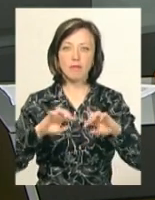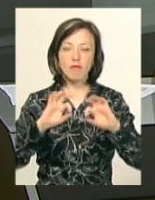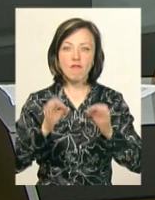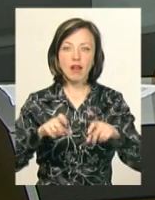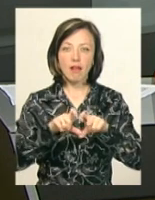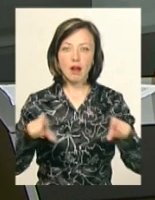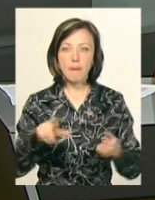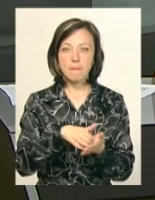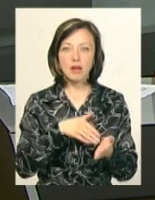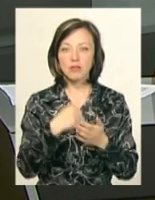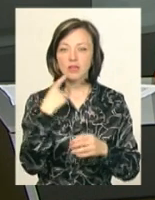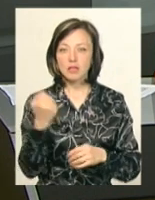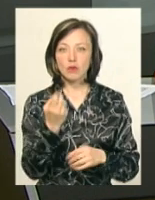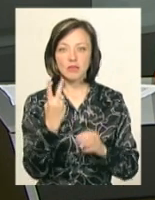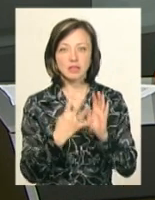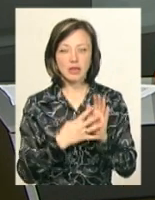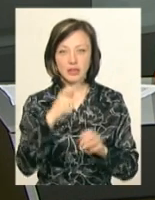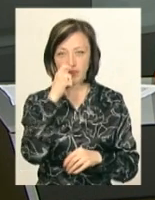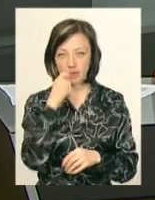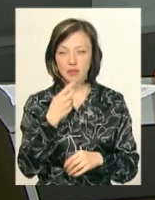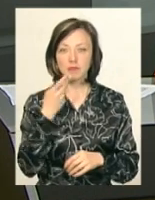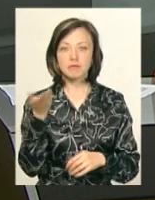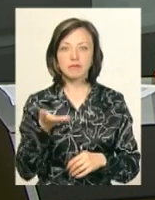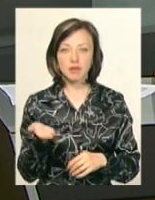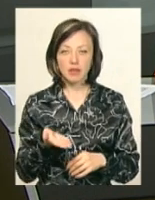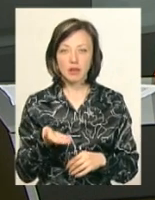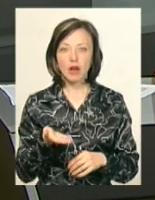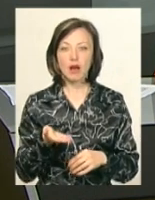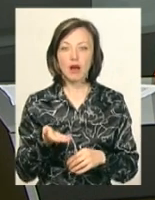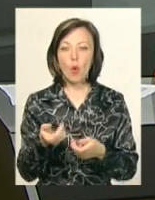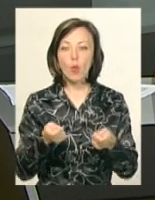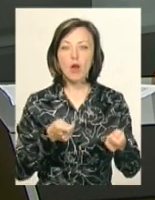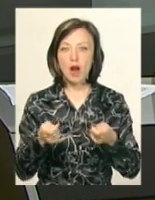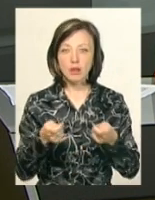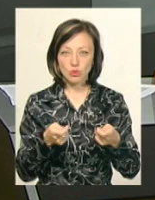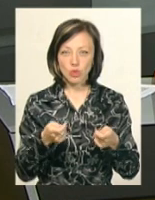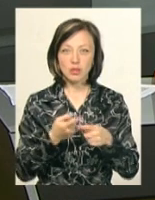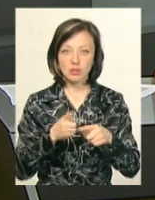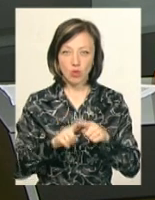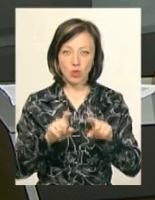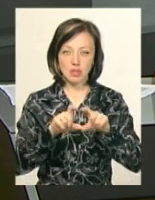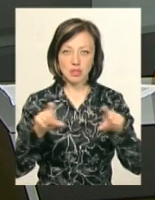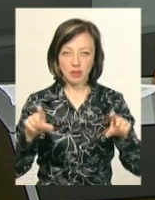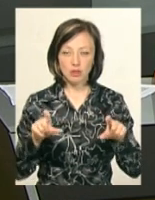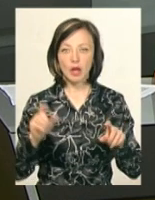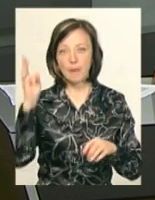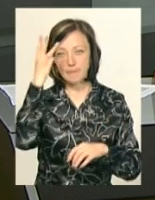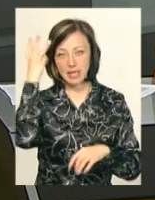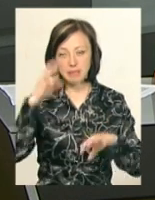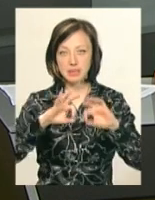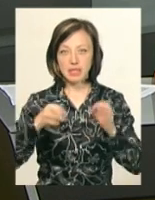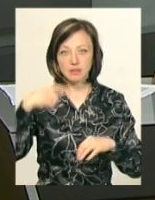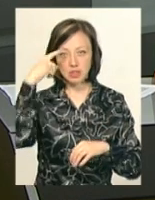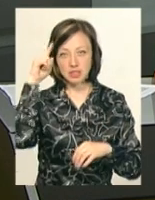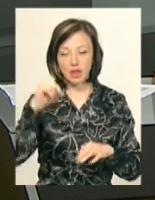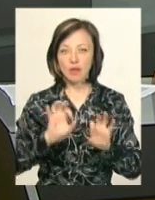неділю 29 квітня. Дві лекції тут прочитає куратор мистецького арсеналу Олександр Соловйов. Хмельницька мистецтвознавиця